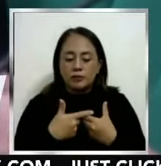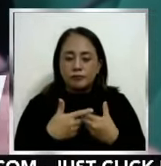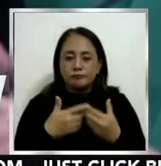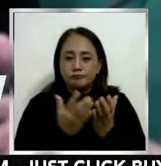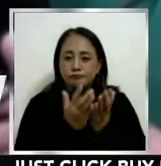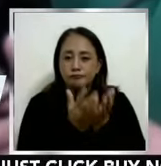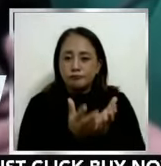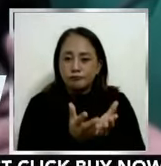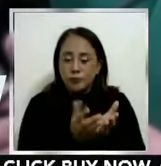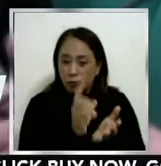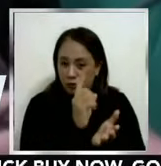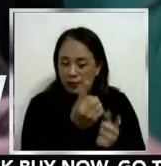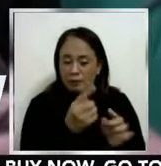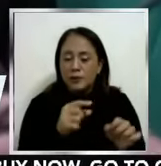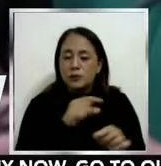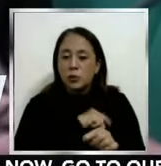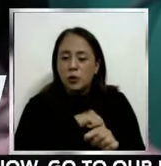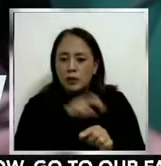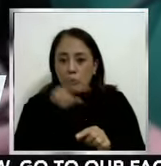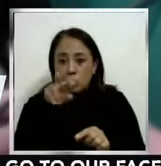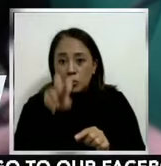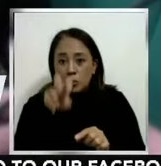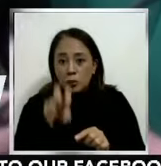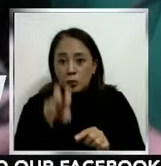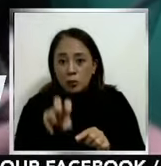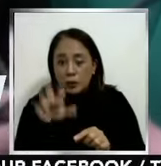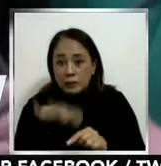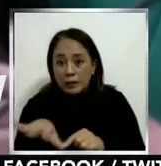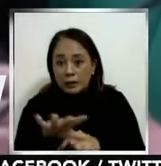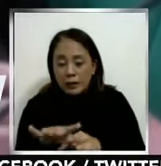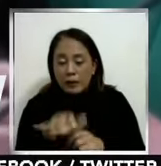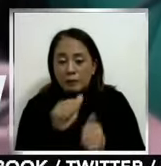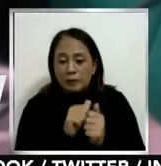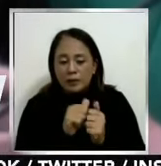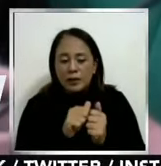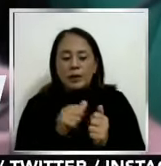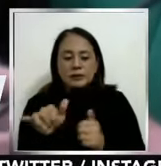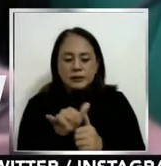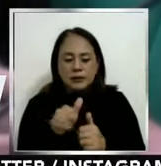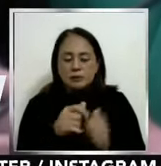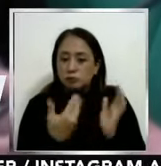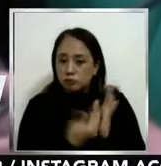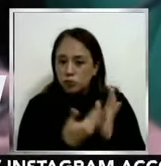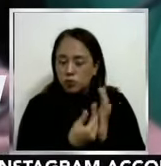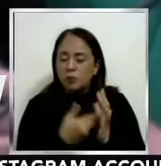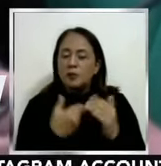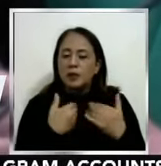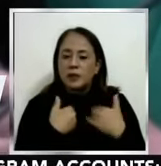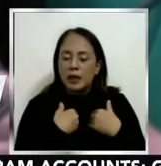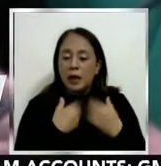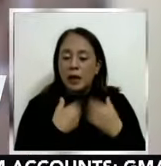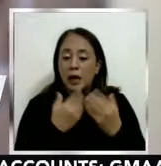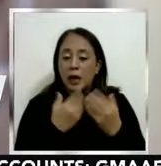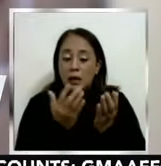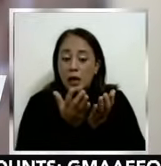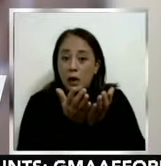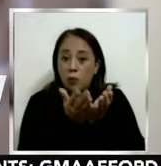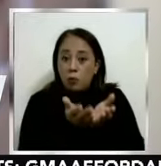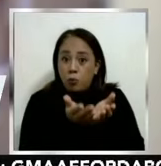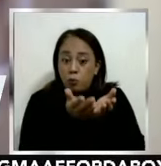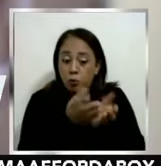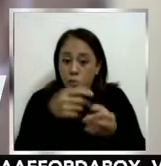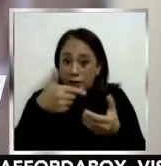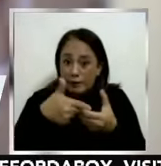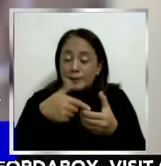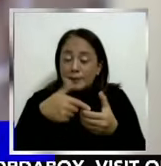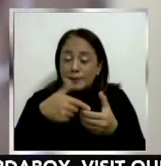of what we see on shore is also an indication of the cargo actually already spilling. Mungkahi